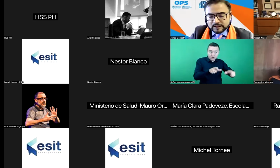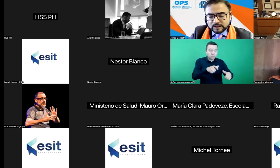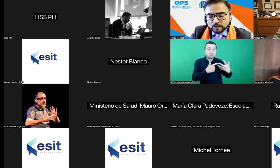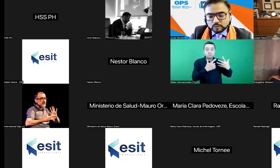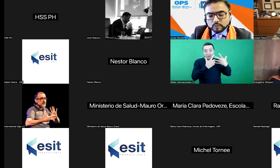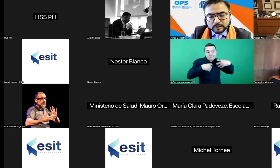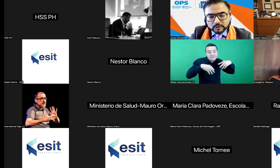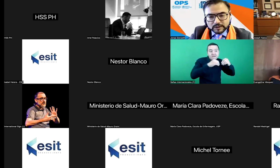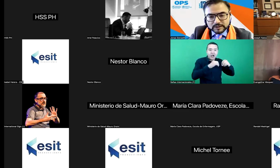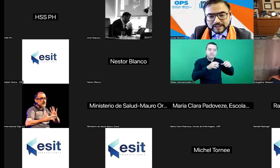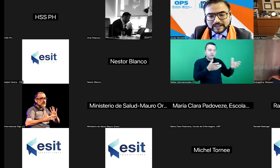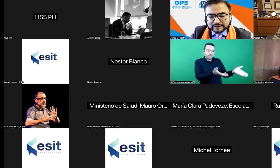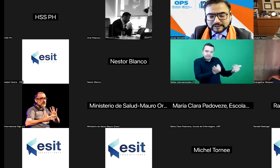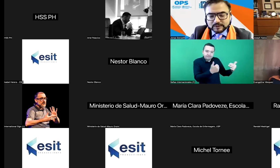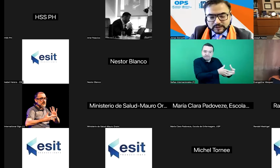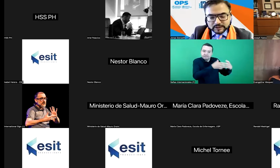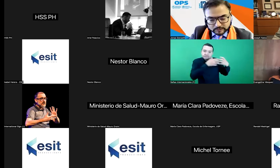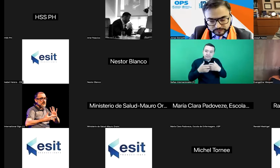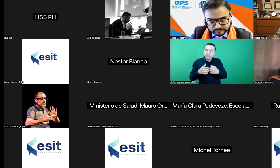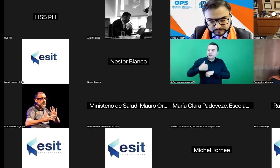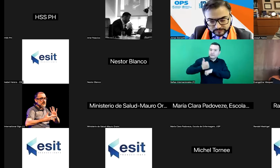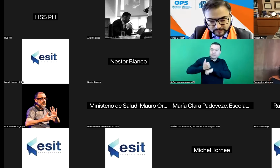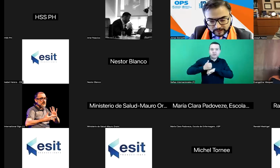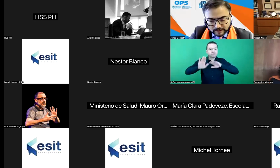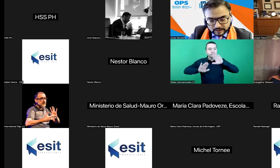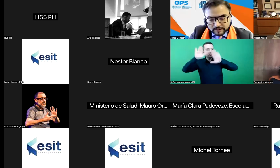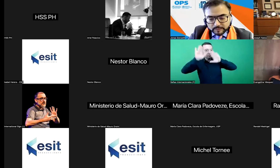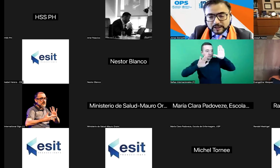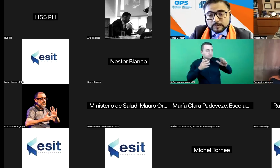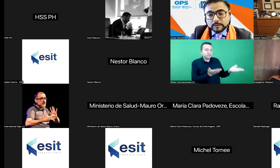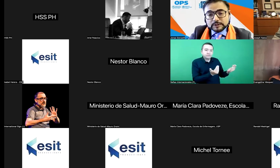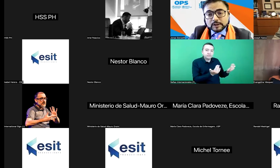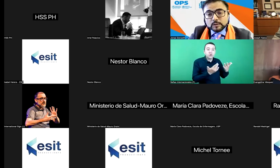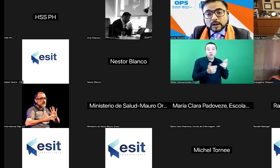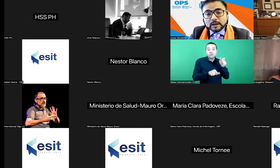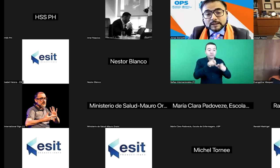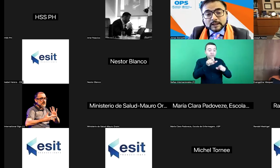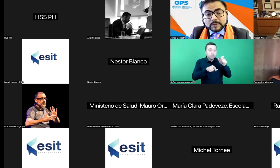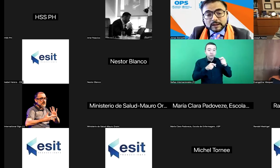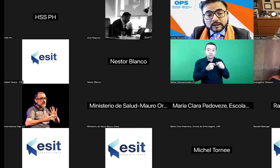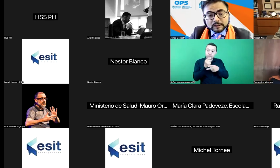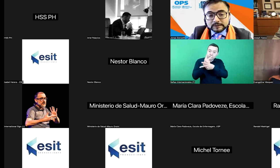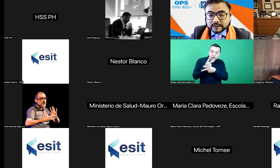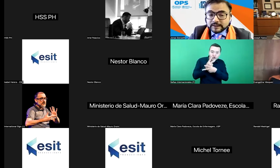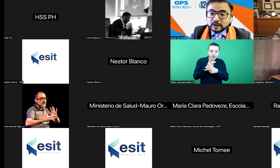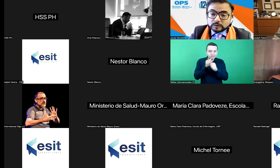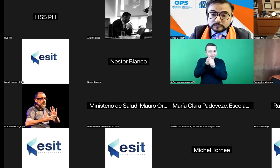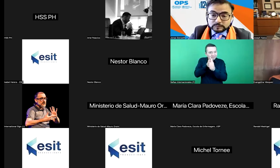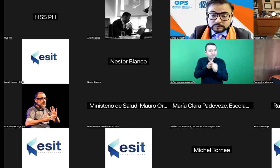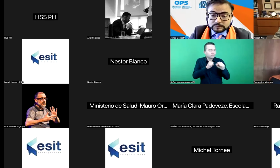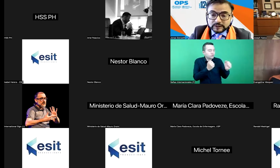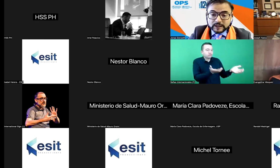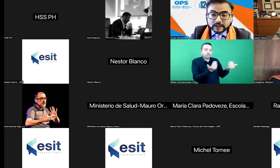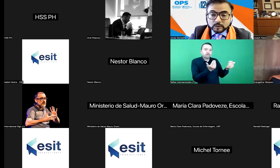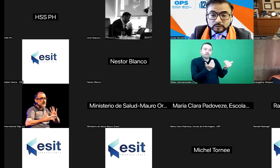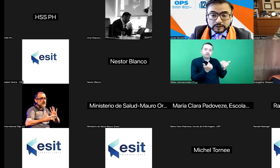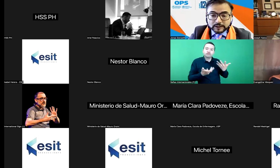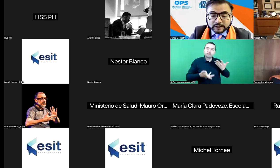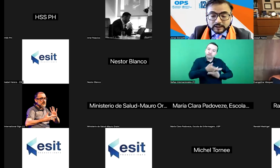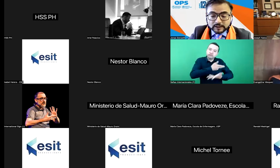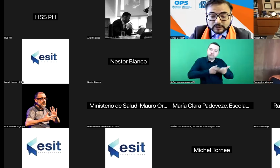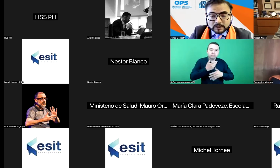ou à réussir à engager les patients et leurs proches de façon active